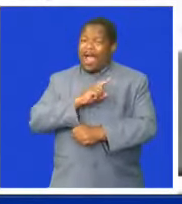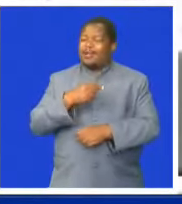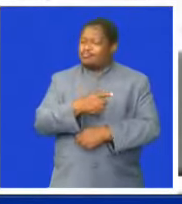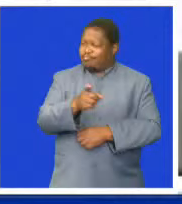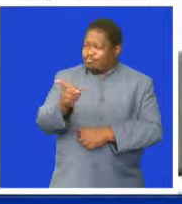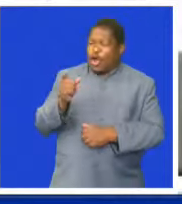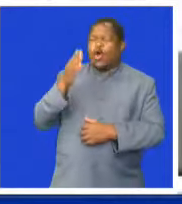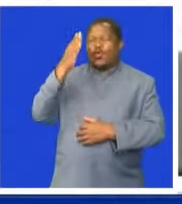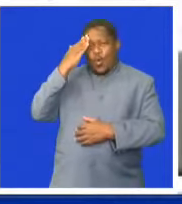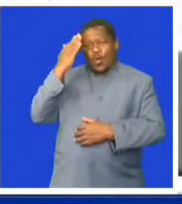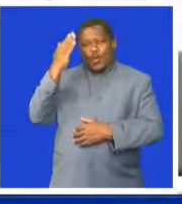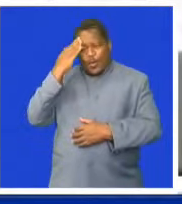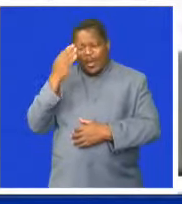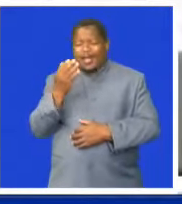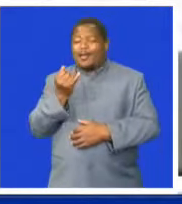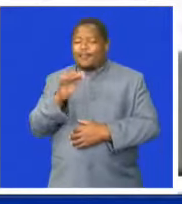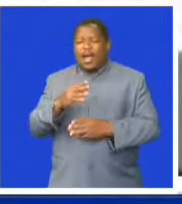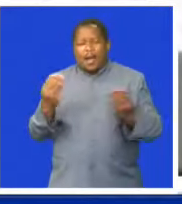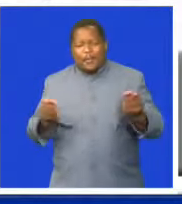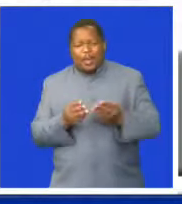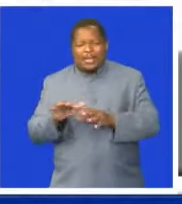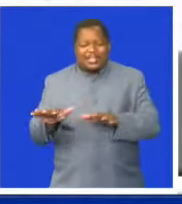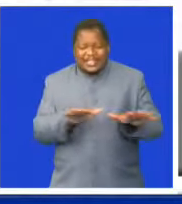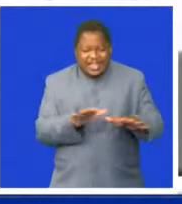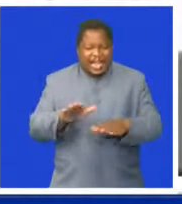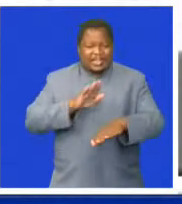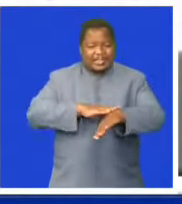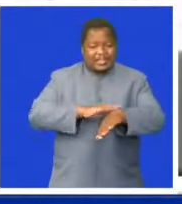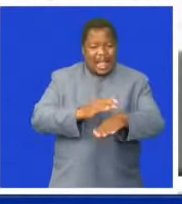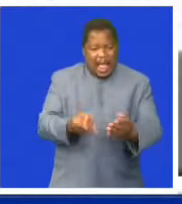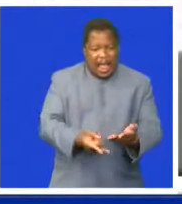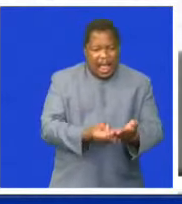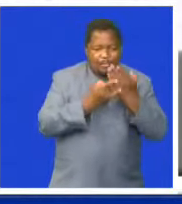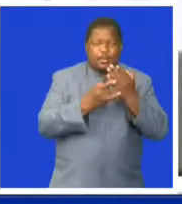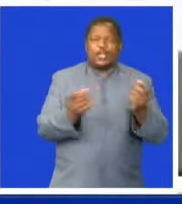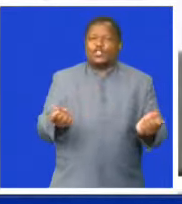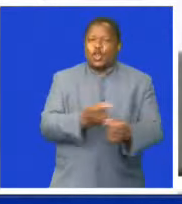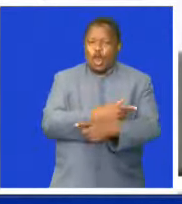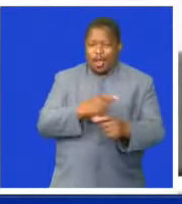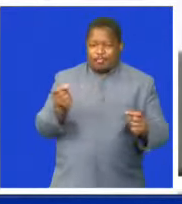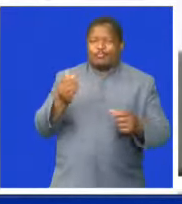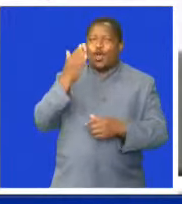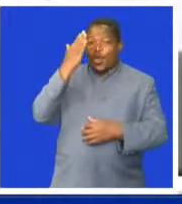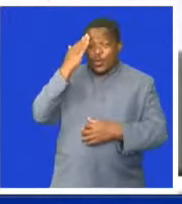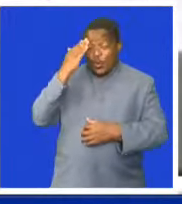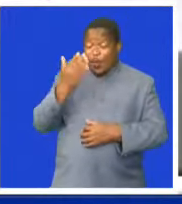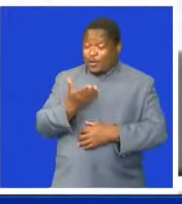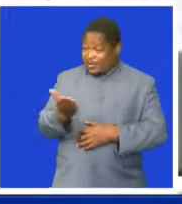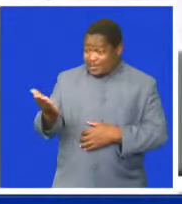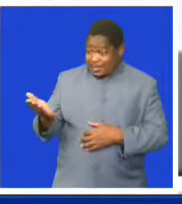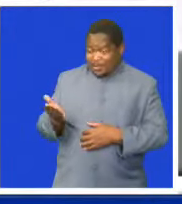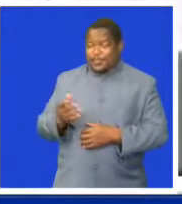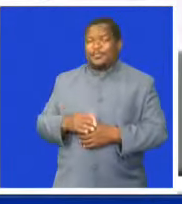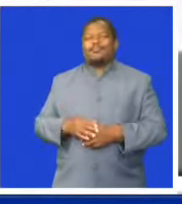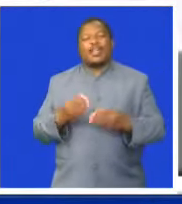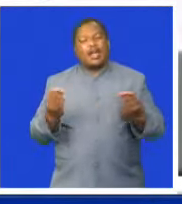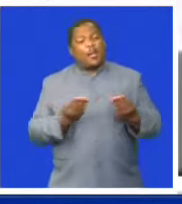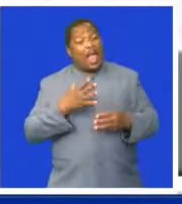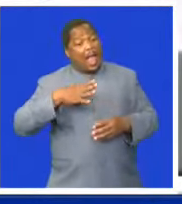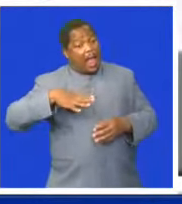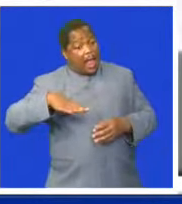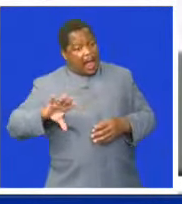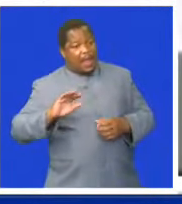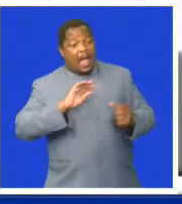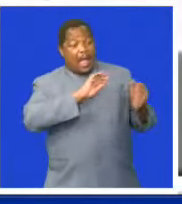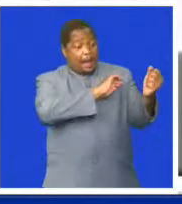ba-register ku-website nalabanye-ke bantu labadivaka ukuthi bangabanawo amandla kuba amavolontiya a-NDMA. Lokunye